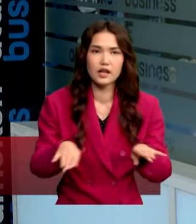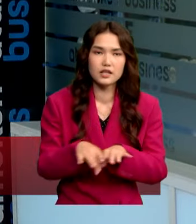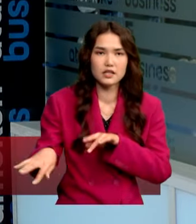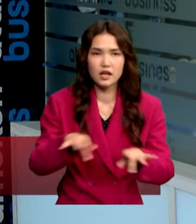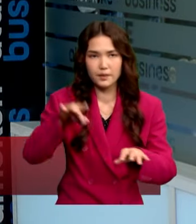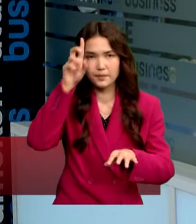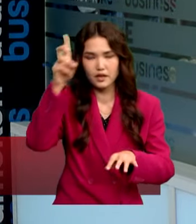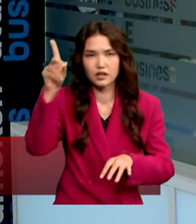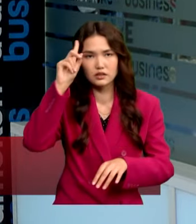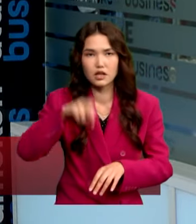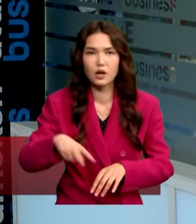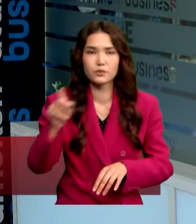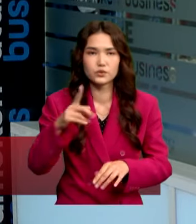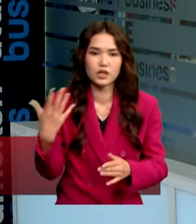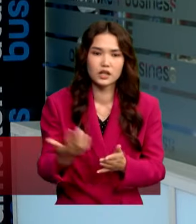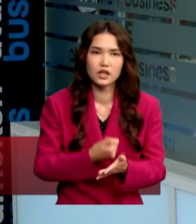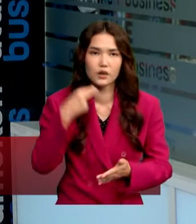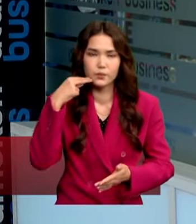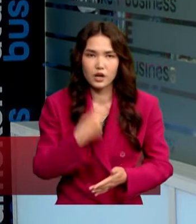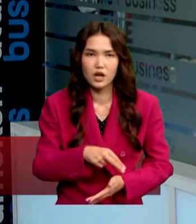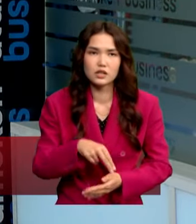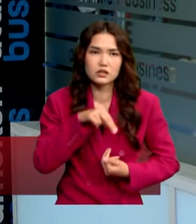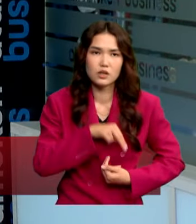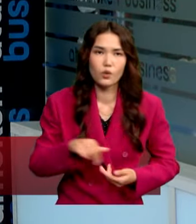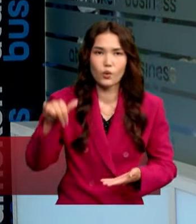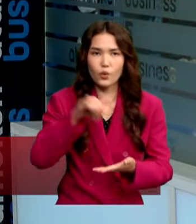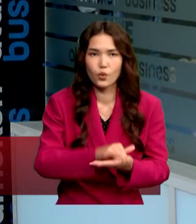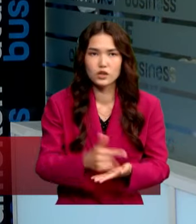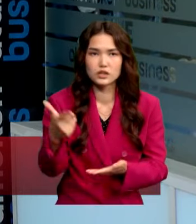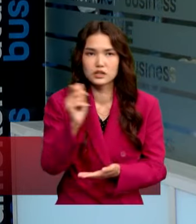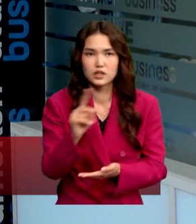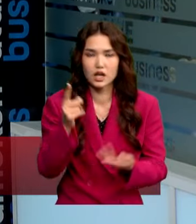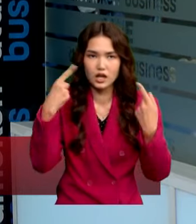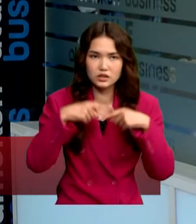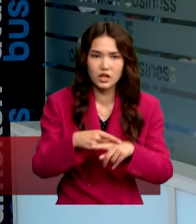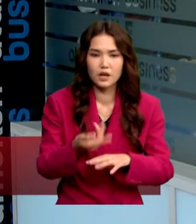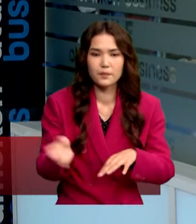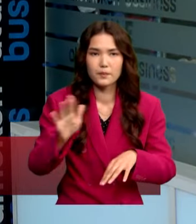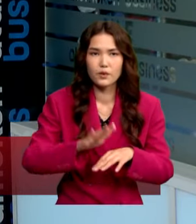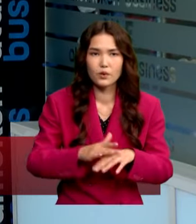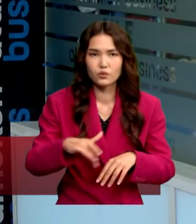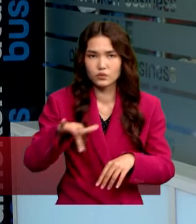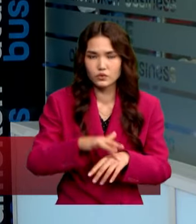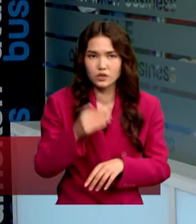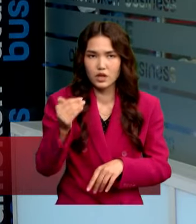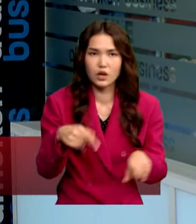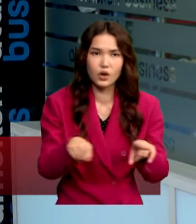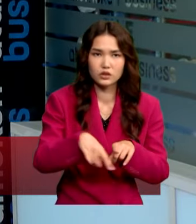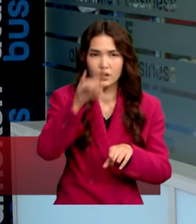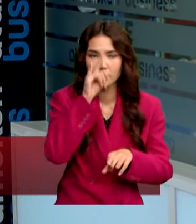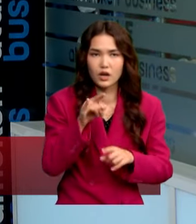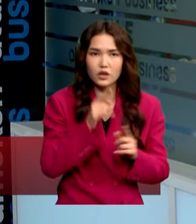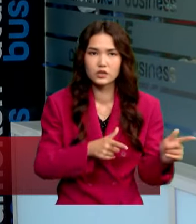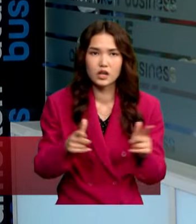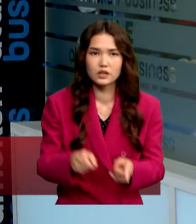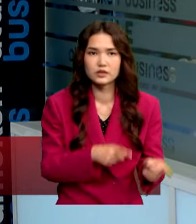мерами правительства, отмечая, что найти качественный сервис по установке газобаллонного оборудования в стране тяжело. К тому же казахстанцы